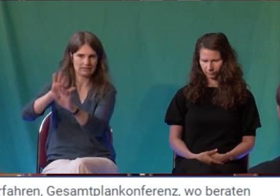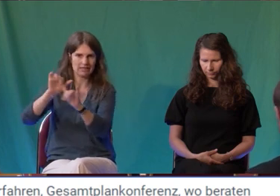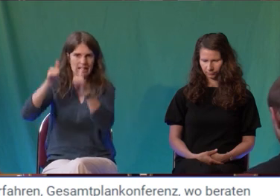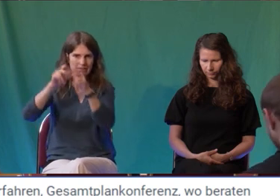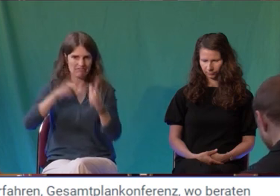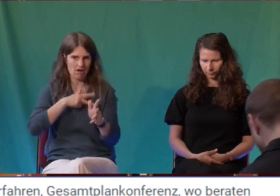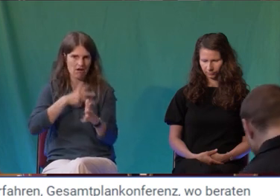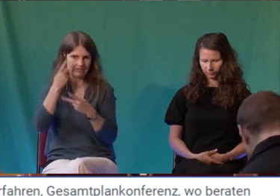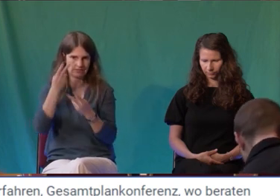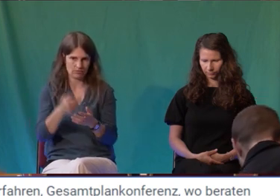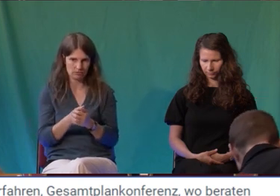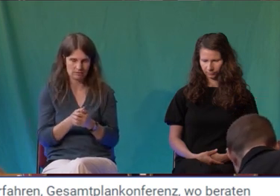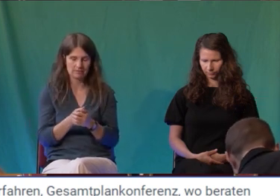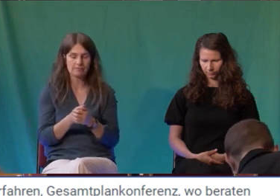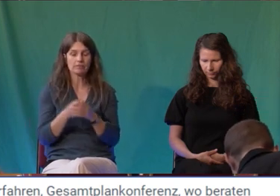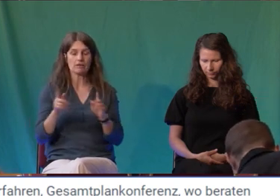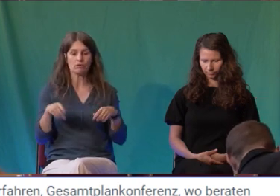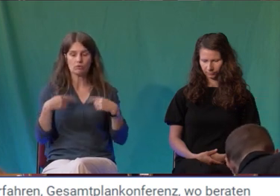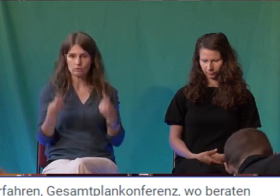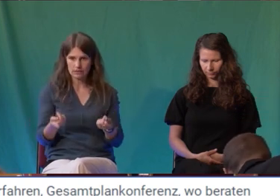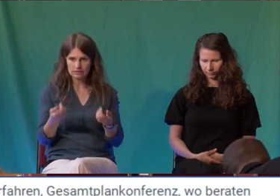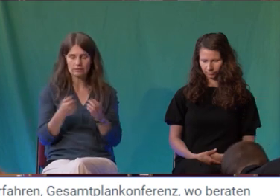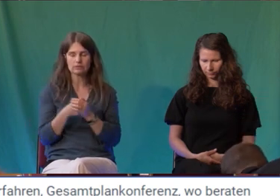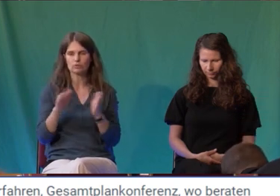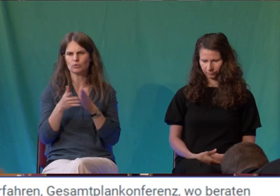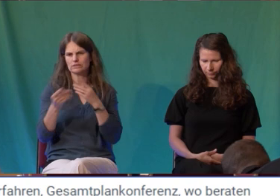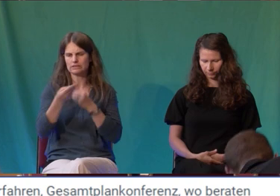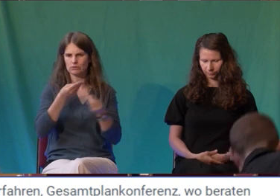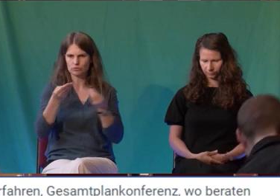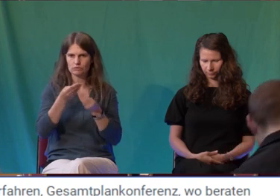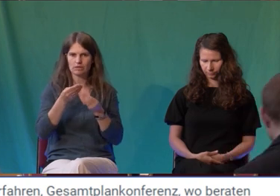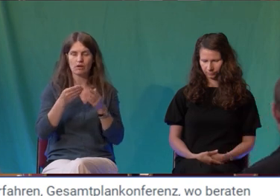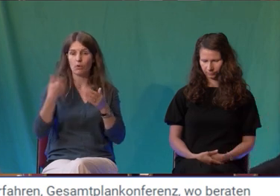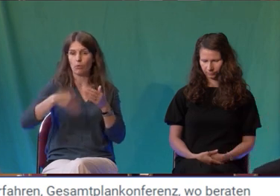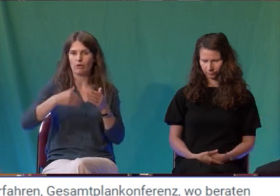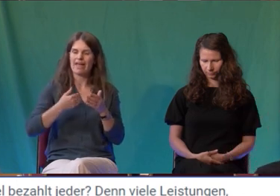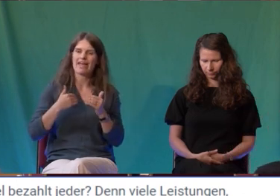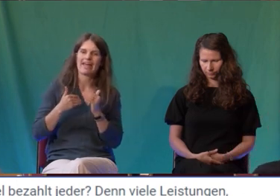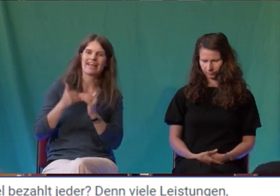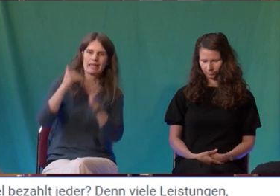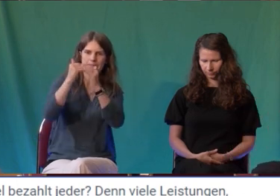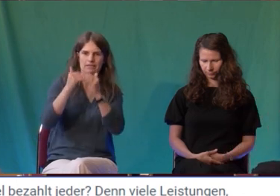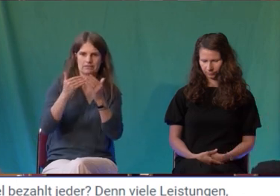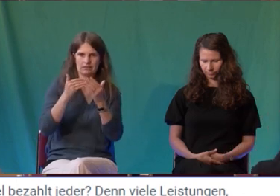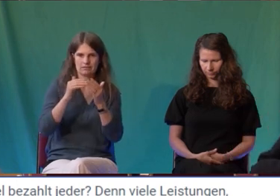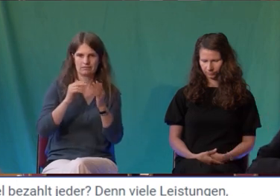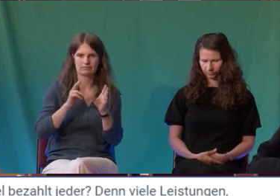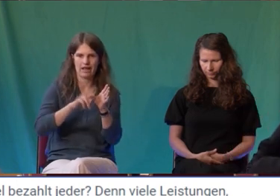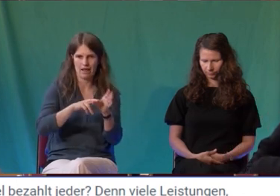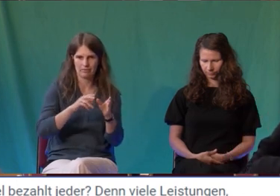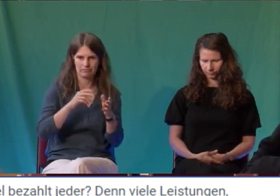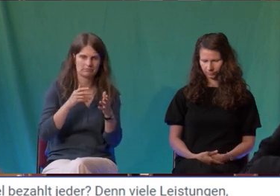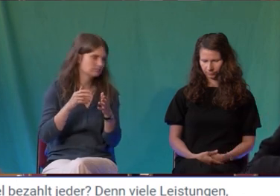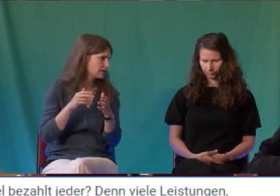wurde dann noch mal kurz diskutiert über die erhebliche Teilhabe Beeinträchtigung dass hier trotz